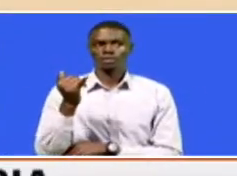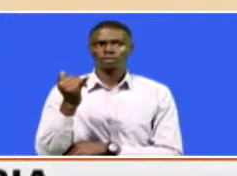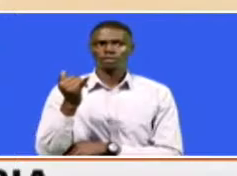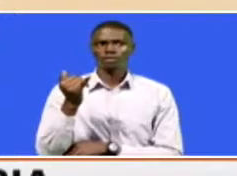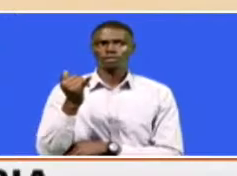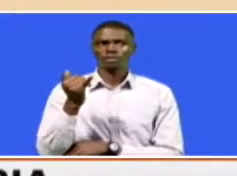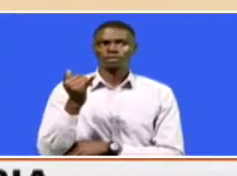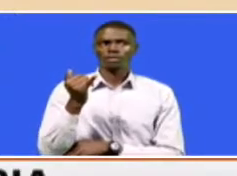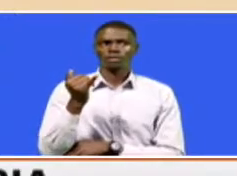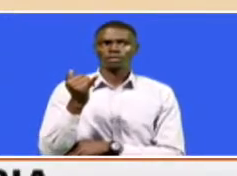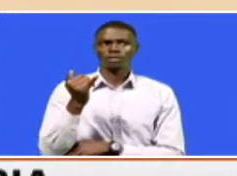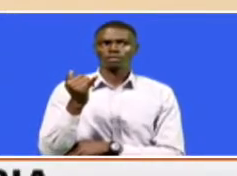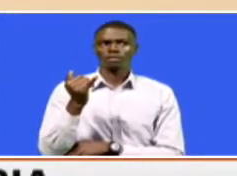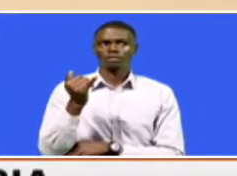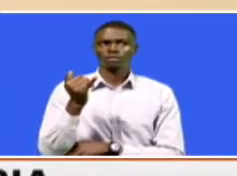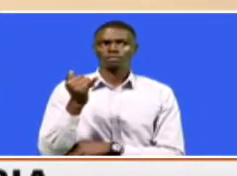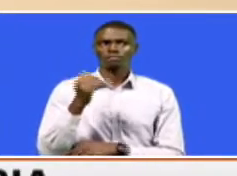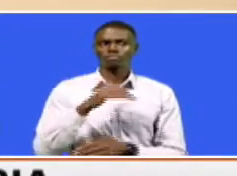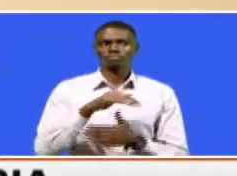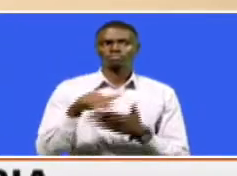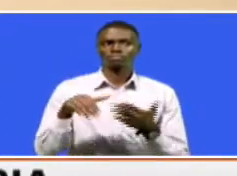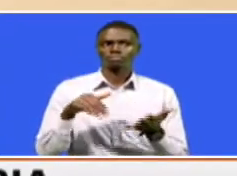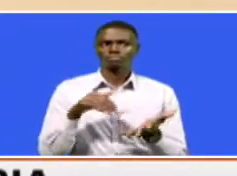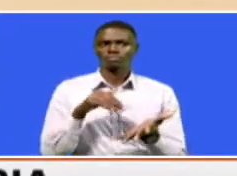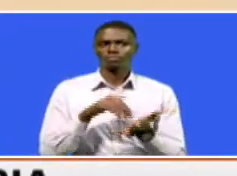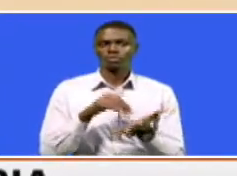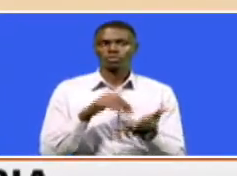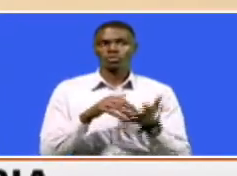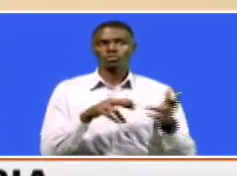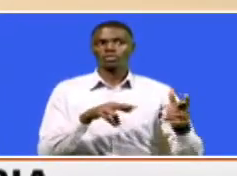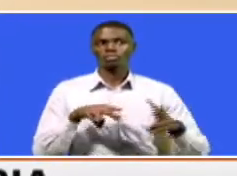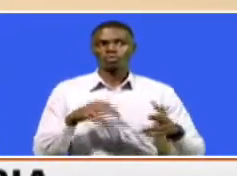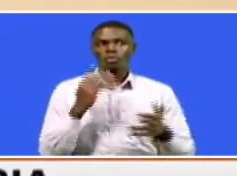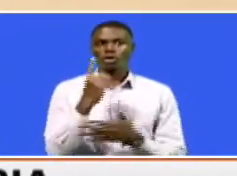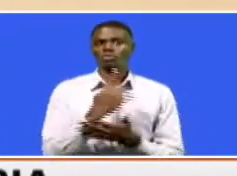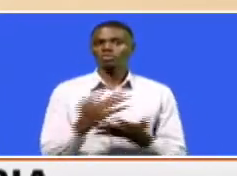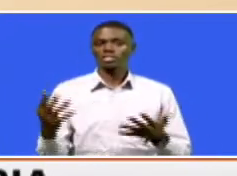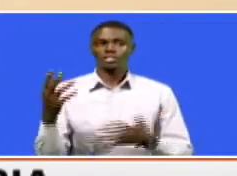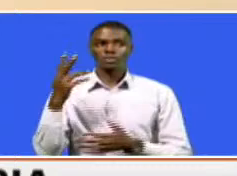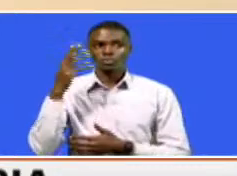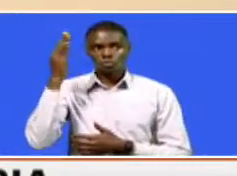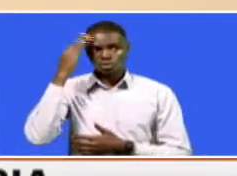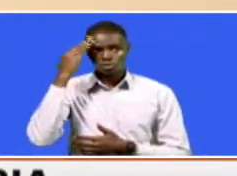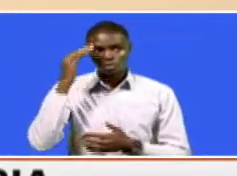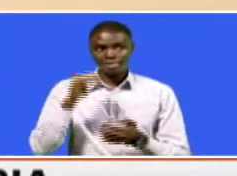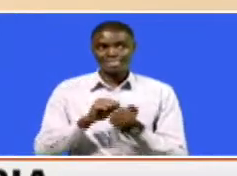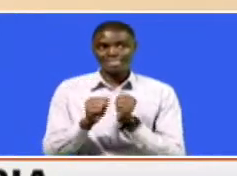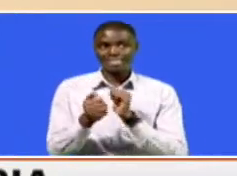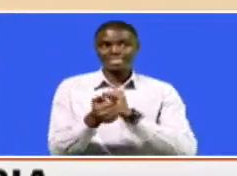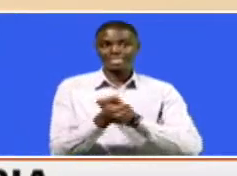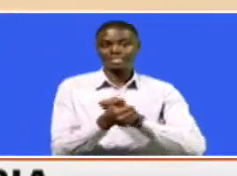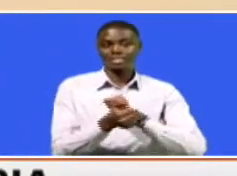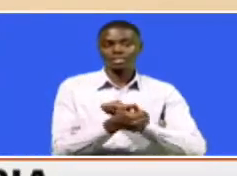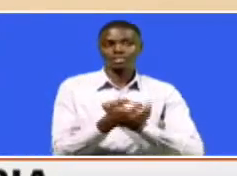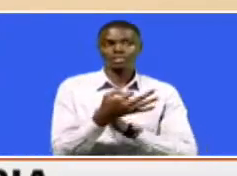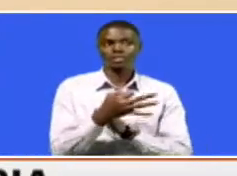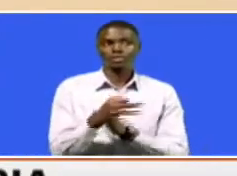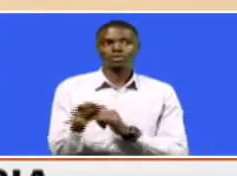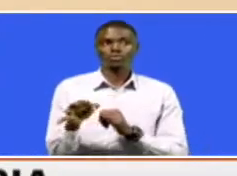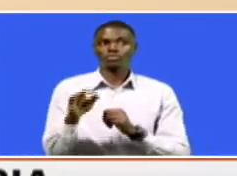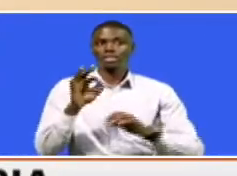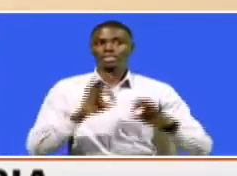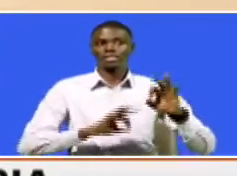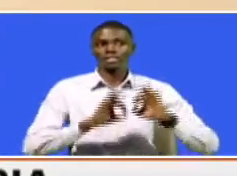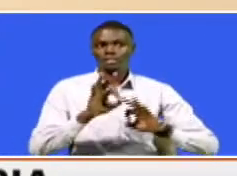through sexual violence or defilement, one of the things you'll notice about them is the change of walking style.